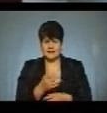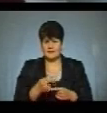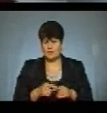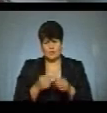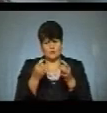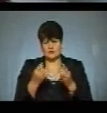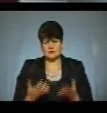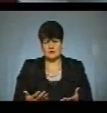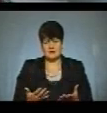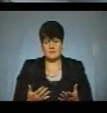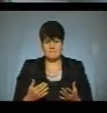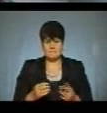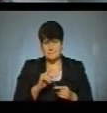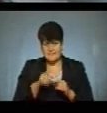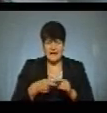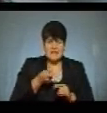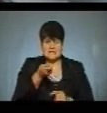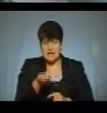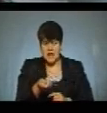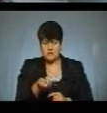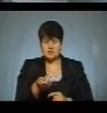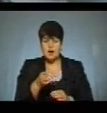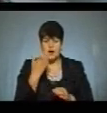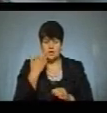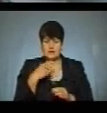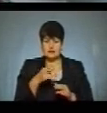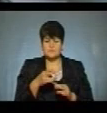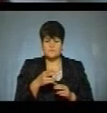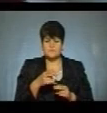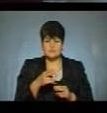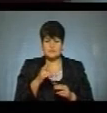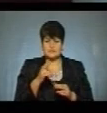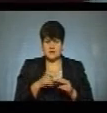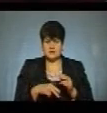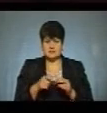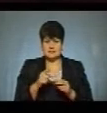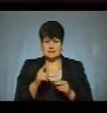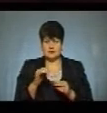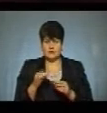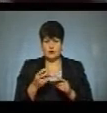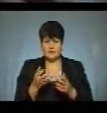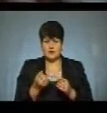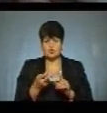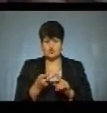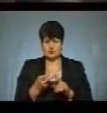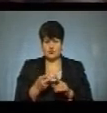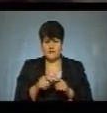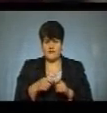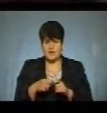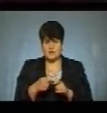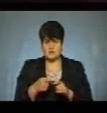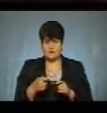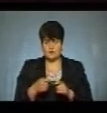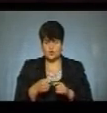проста, переселяєш. Тоді, коли кінчається в тебе цей заготовка, береш другу, в'яжеш